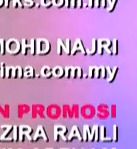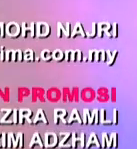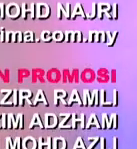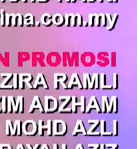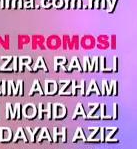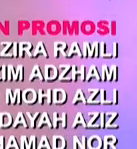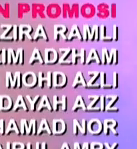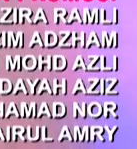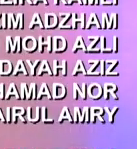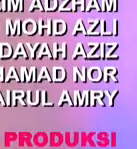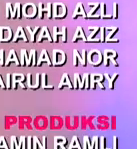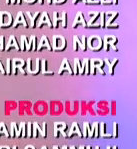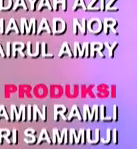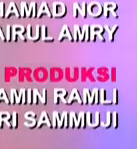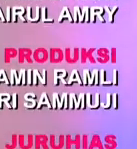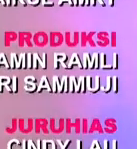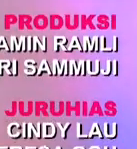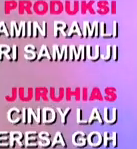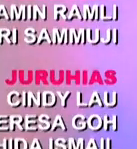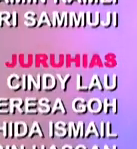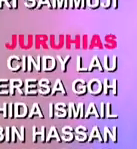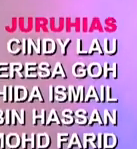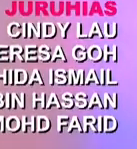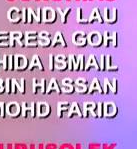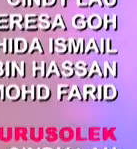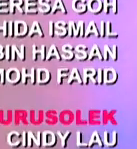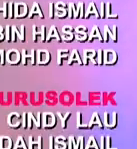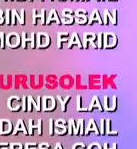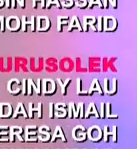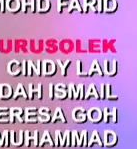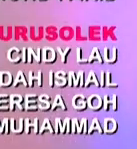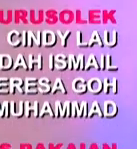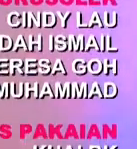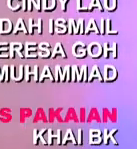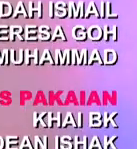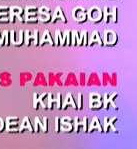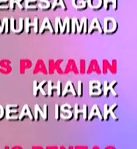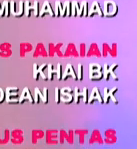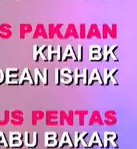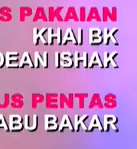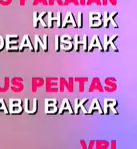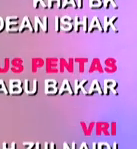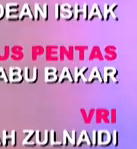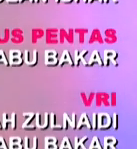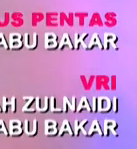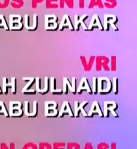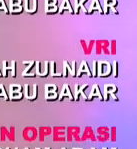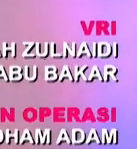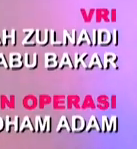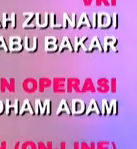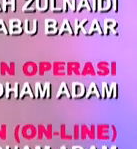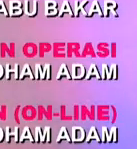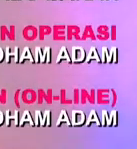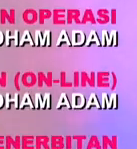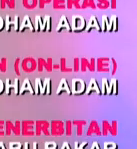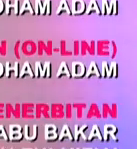rendah terhadap dosa. Ia menganggap dosa laksana lalat yang terbang saja. Sebaliknya orang-orang mukmin akan melihat dosa